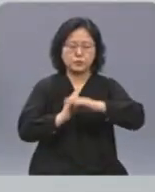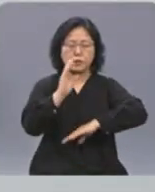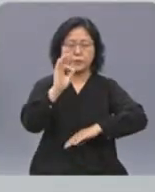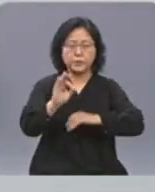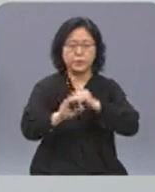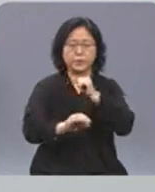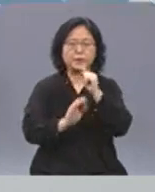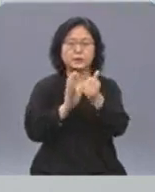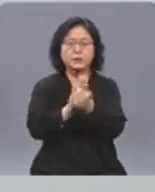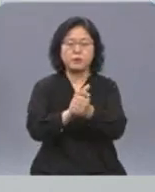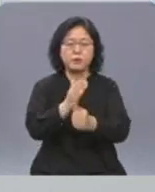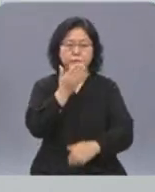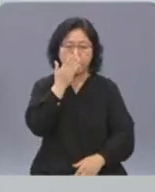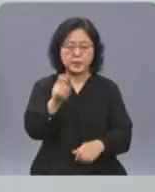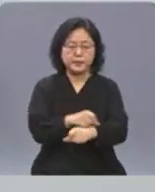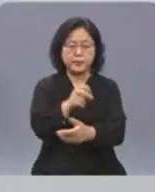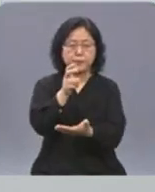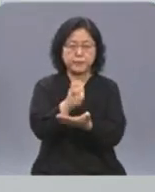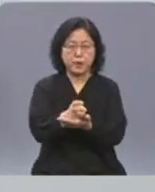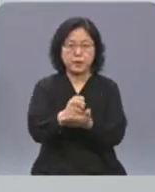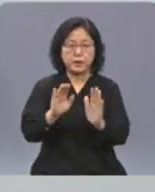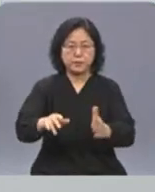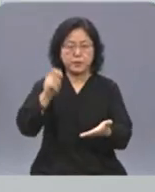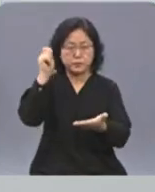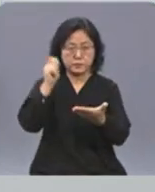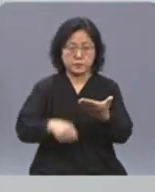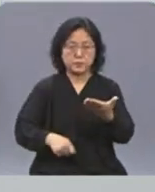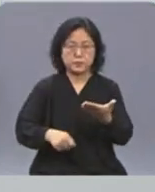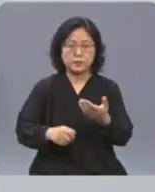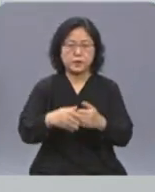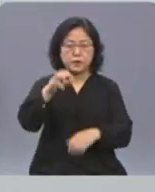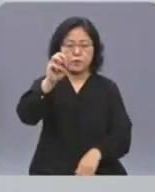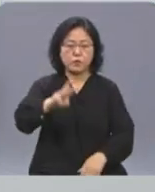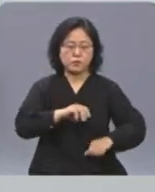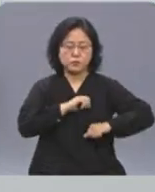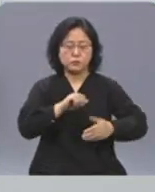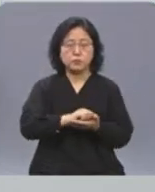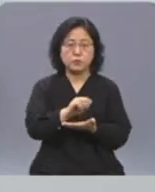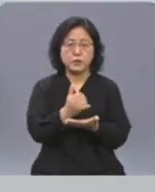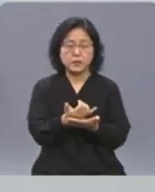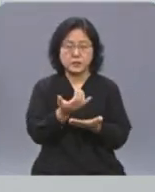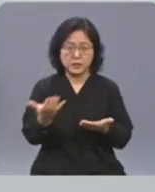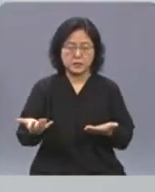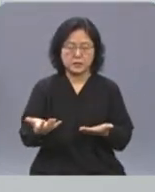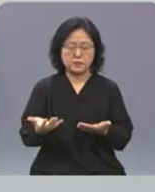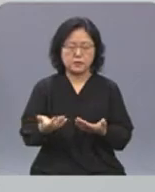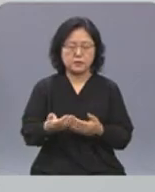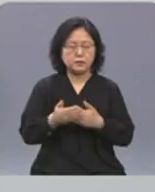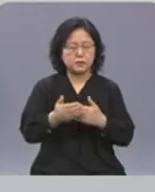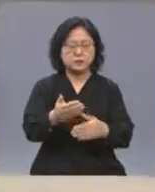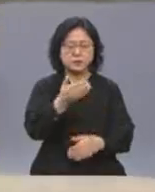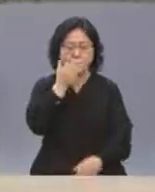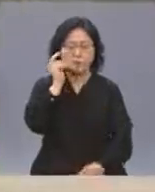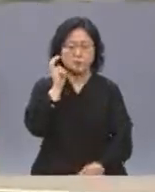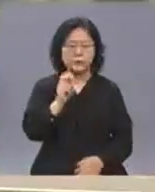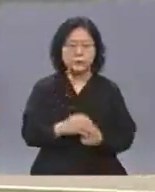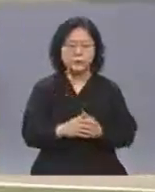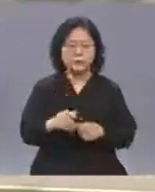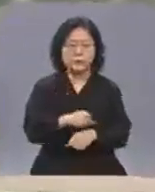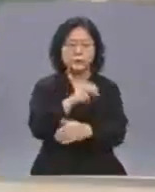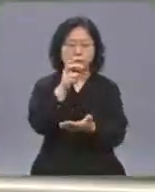비용을 지원할 수 있도록 하는 특별법이 이번에 통과되면서 광주 군공항 이전은 속도를 내게 됐습니다